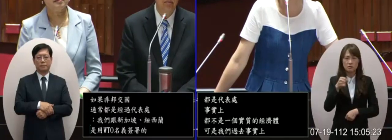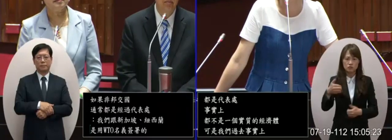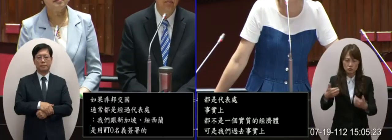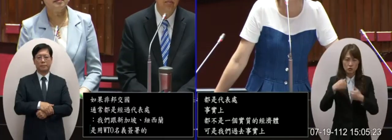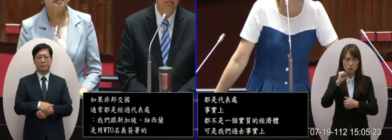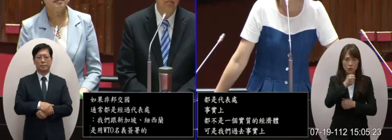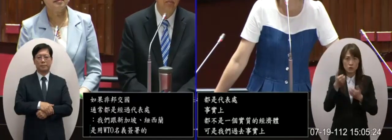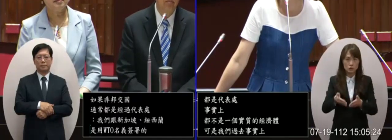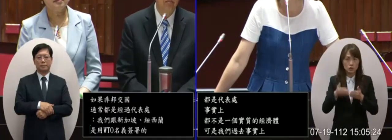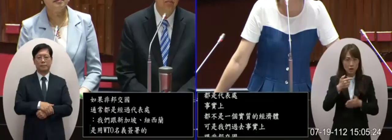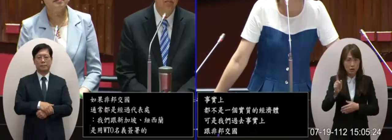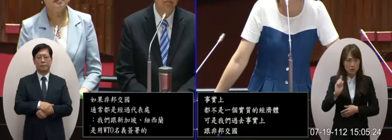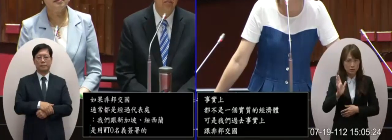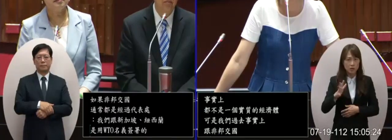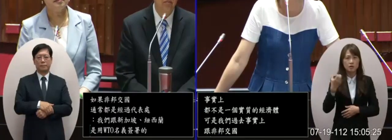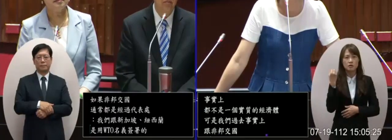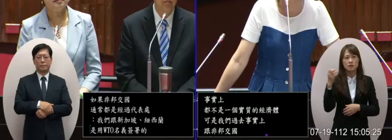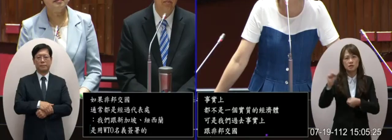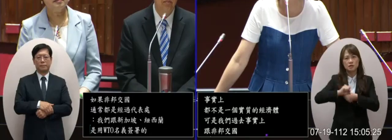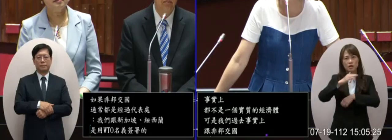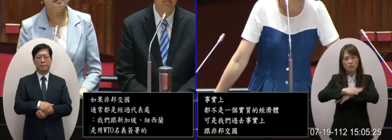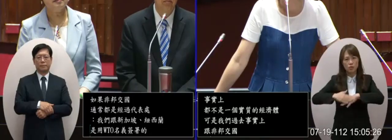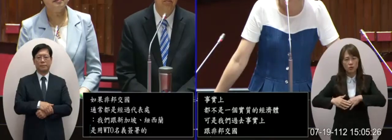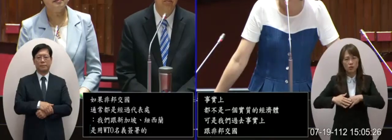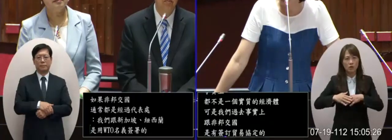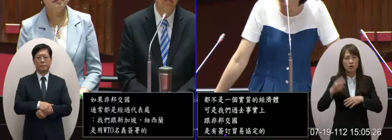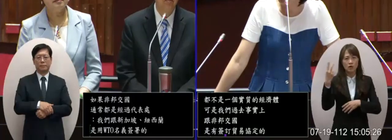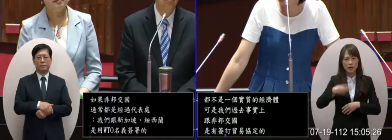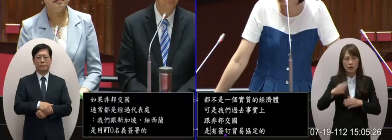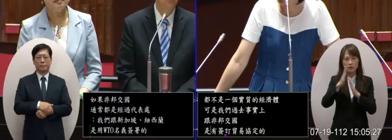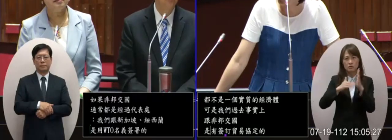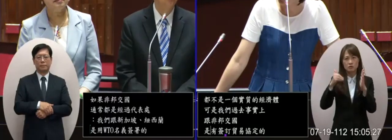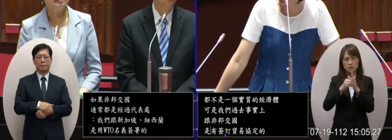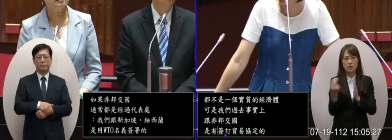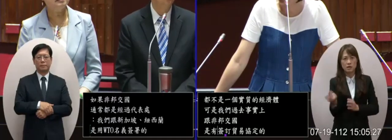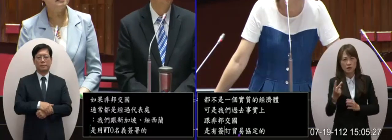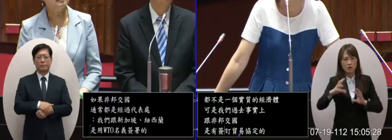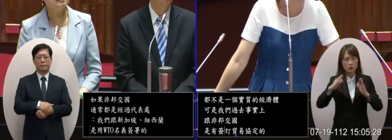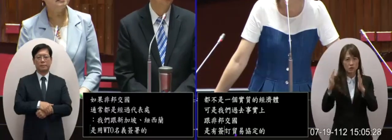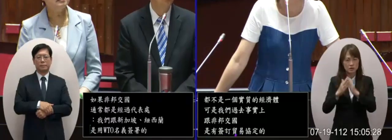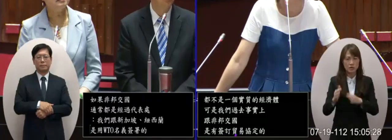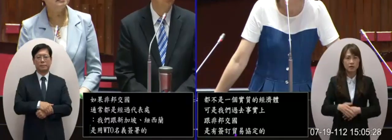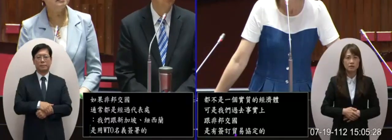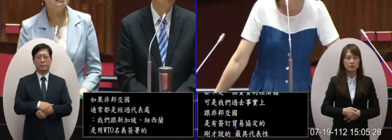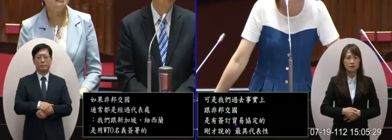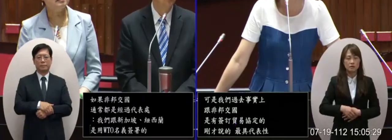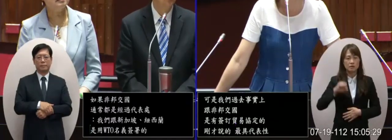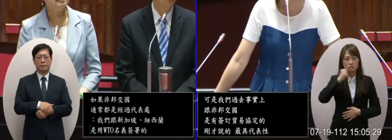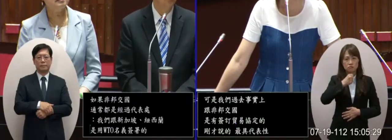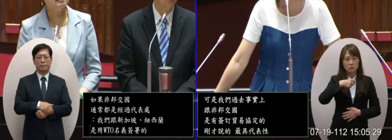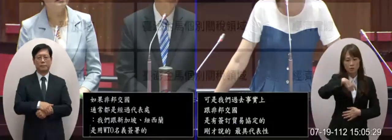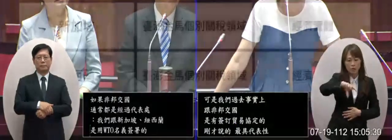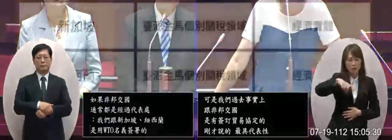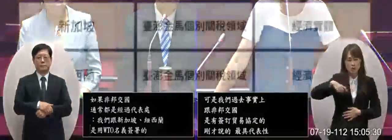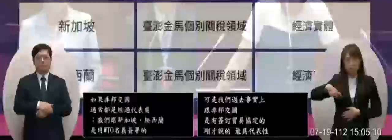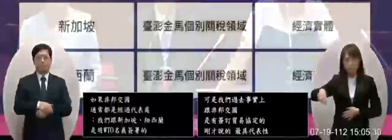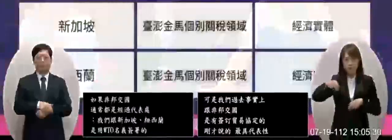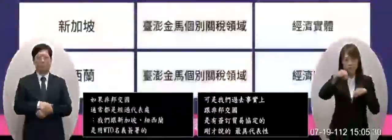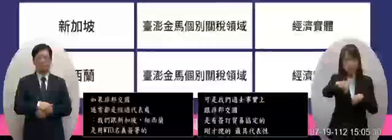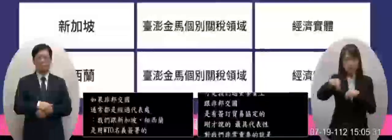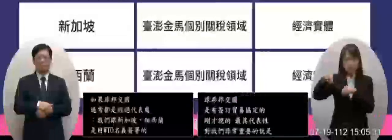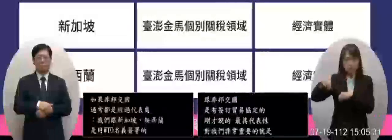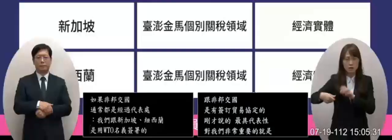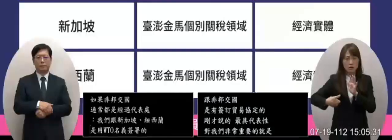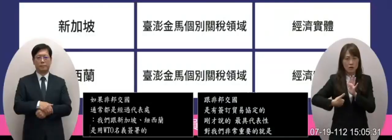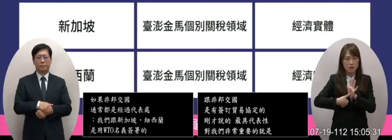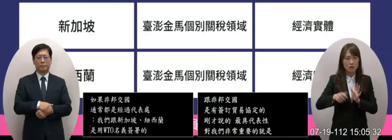常重要的就是新加坡跟纽西兰。好，我们看一下我们跟新加坡和纽西兰我们的签署，双方